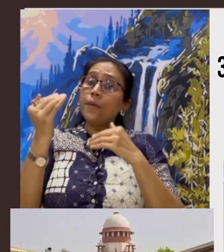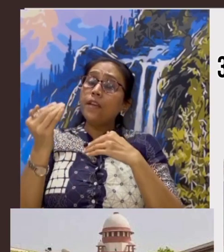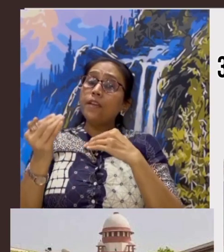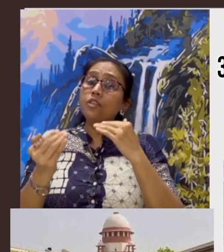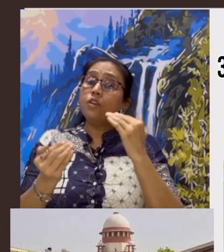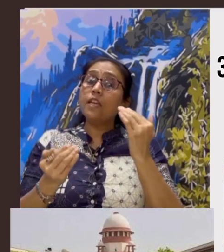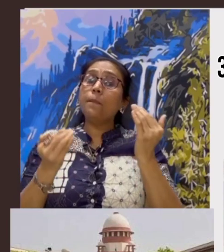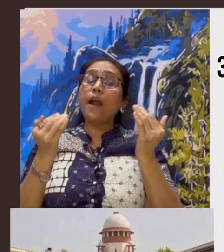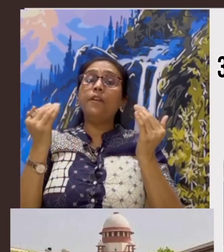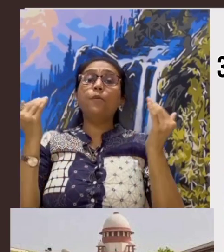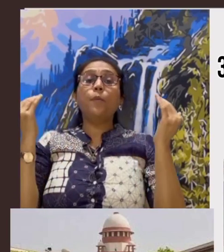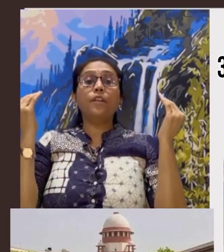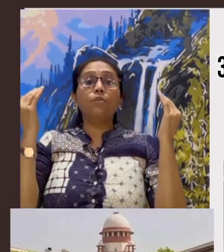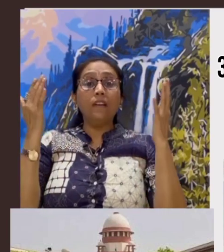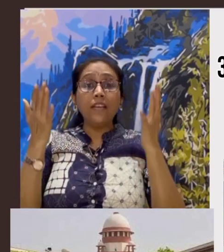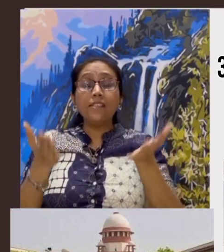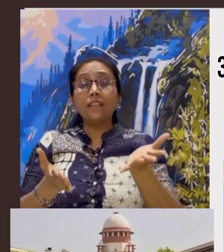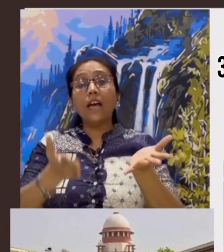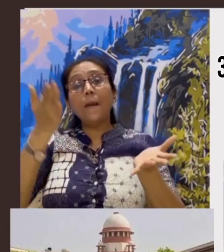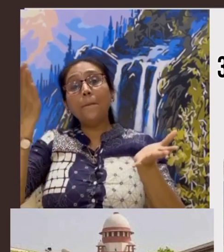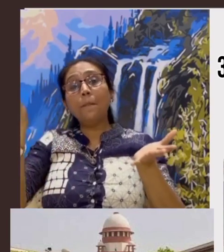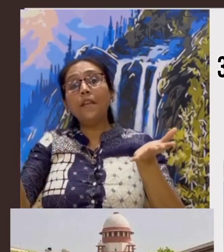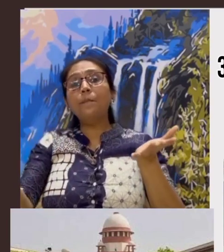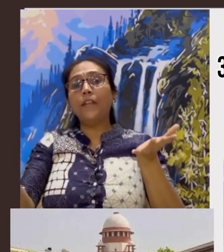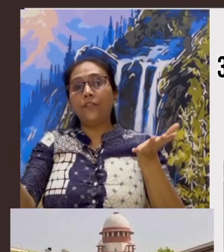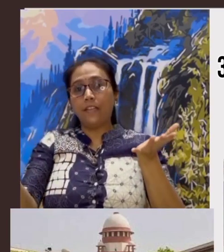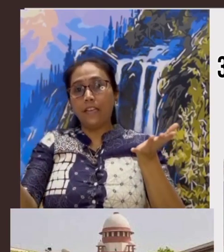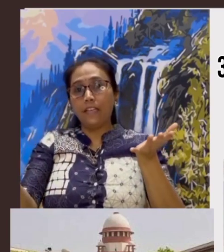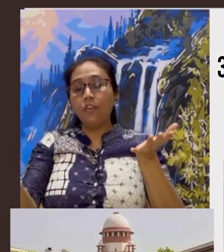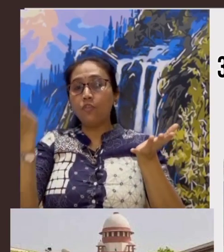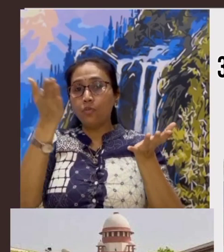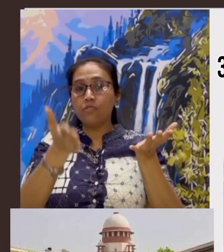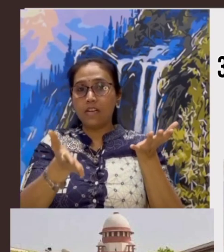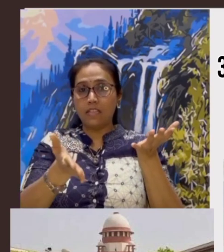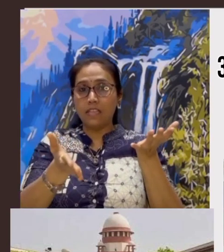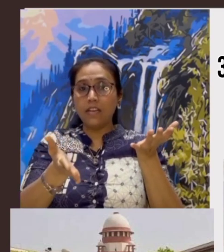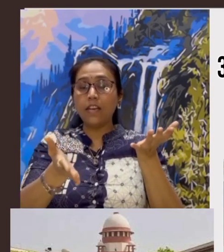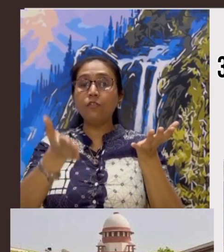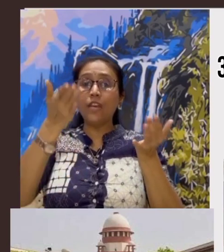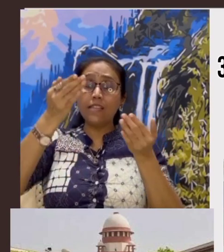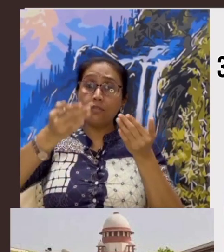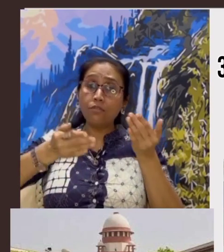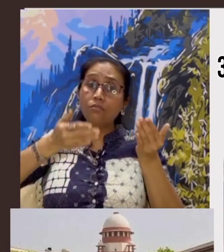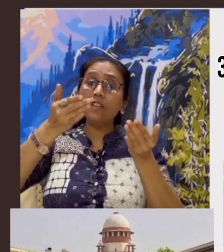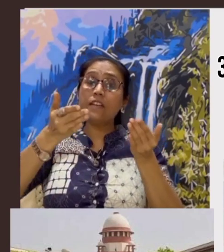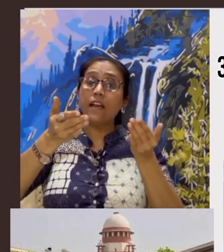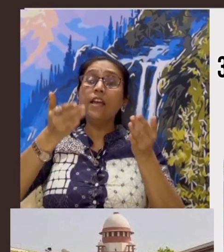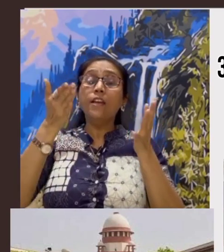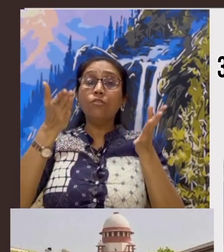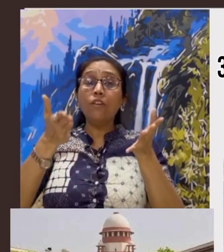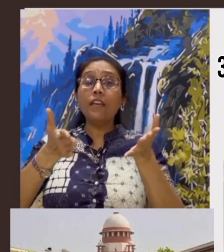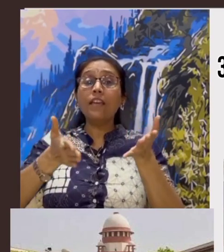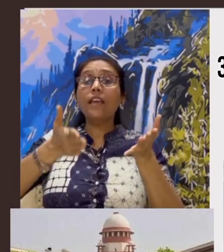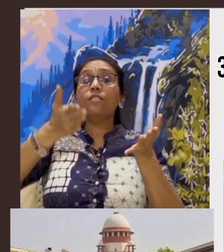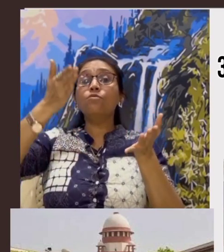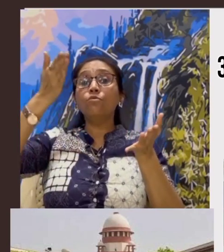भी इंडिविजुअल की प्राइवेट प्रॉपर्टी को ले सकता है पब्लिक बेनिफिट के लिए और वो उसका अधिकार है। और ऐसा वो क्यों कर रहा है,